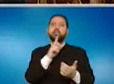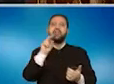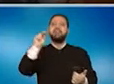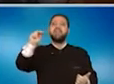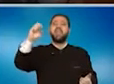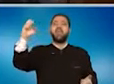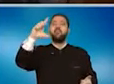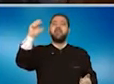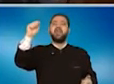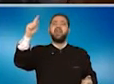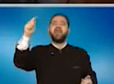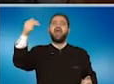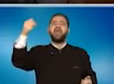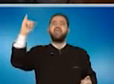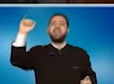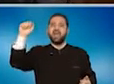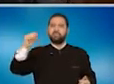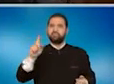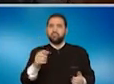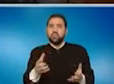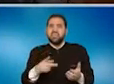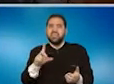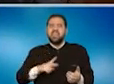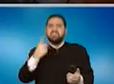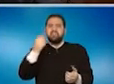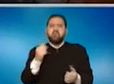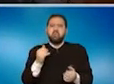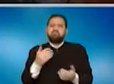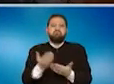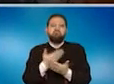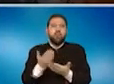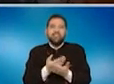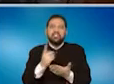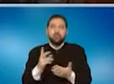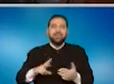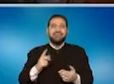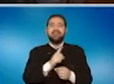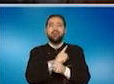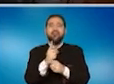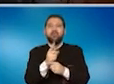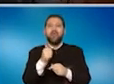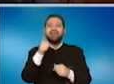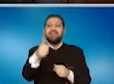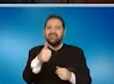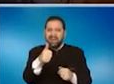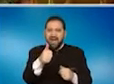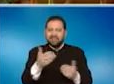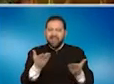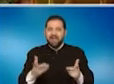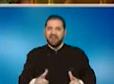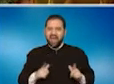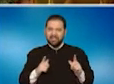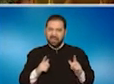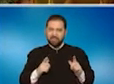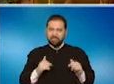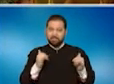povestire, aici nu avem la Ava Ghelasie un om bun care și-a dobândit bunătatea